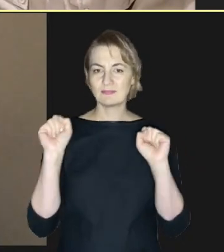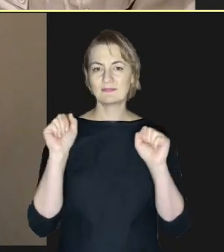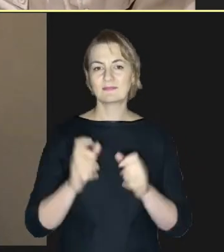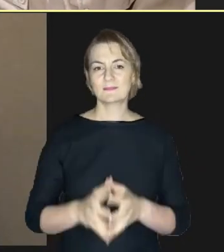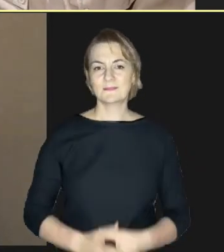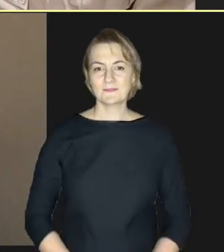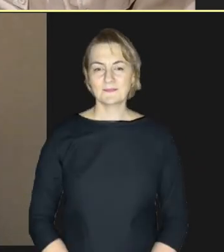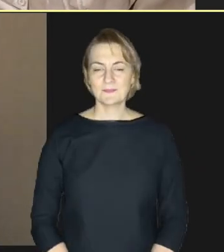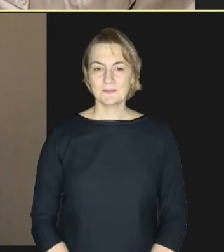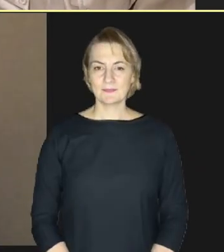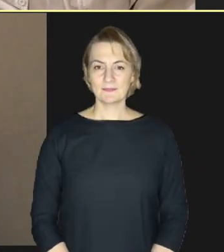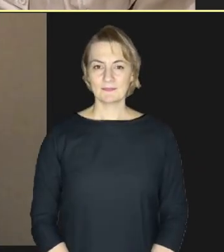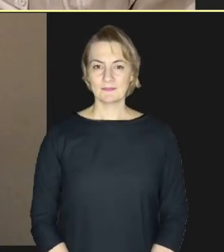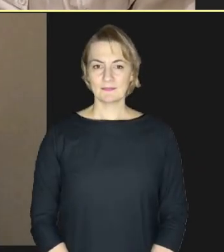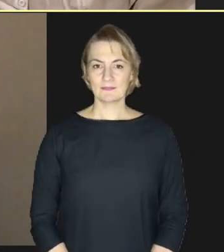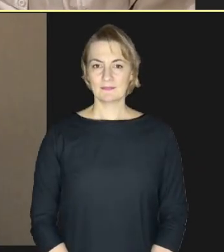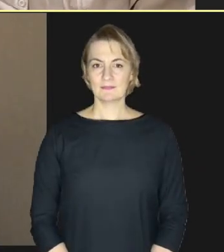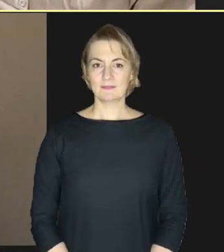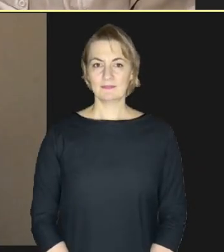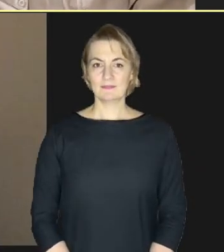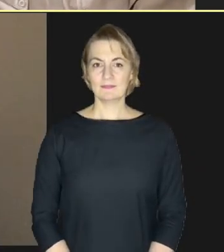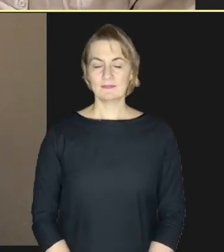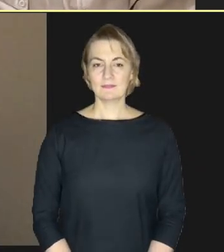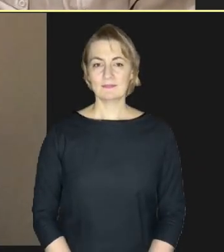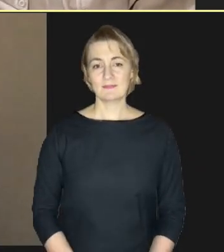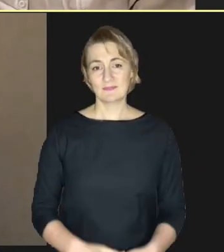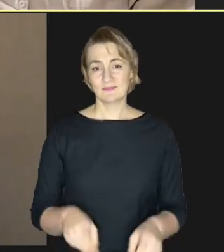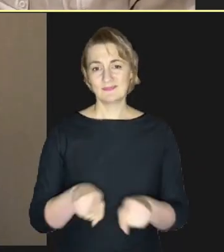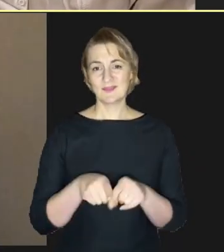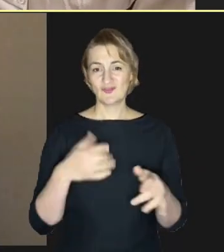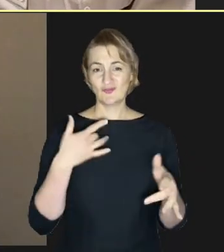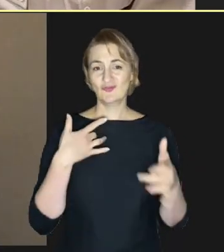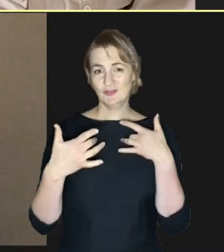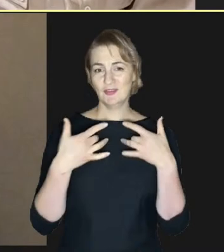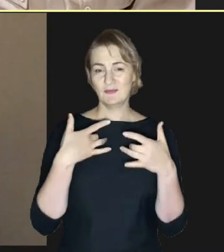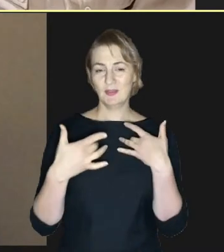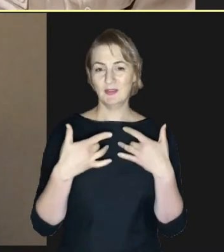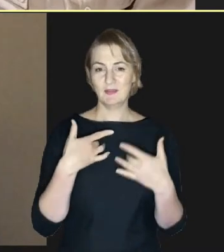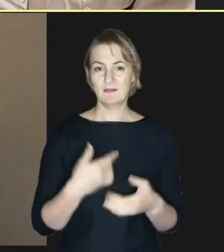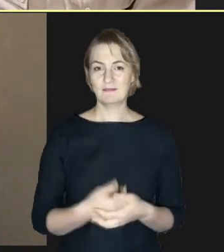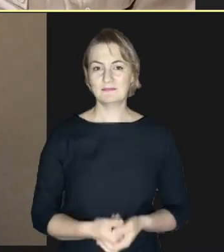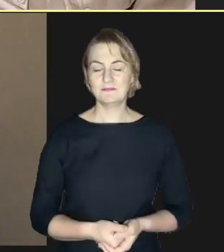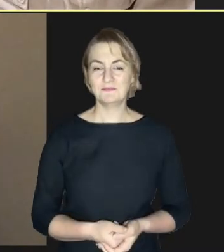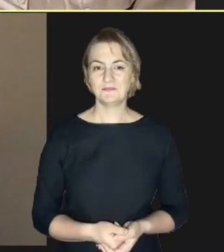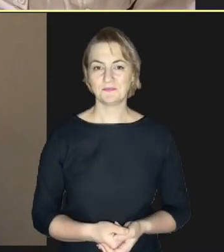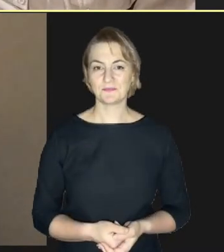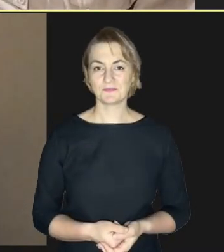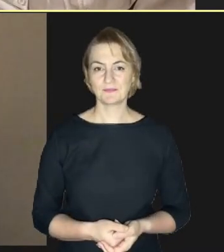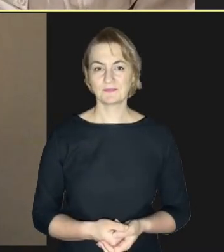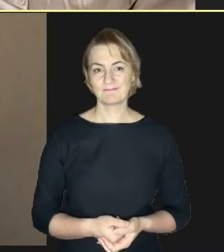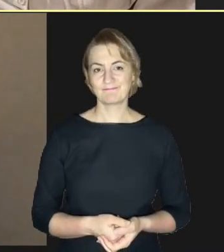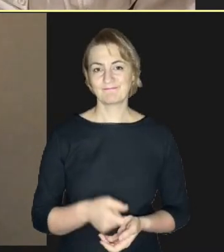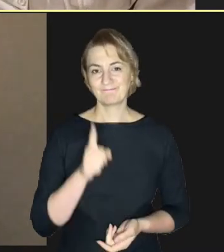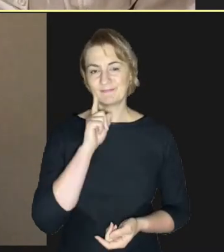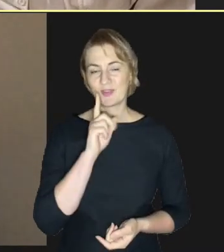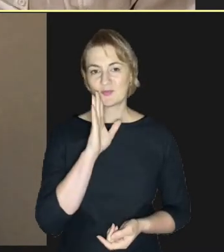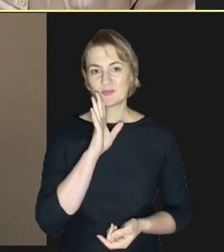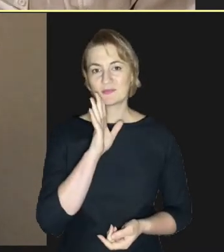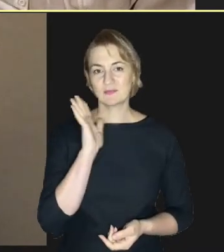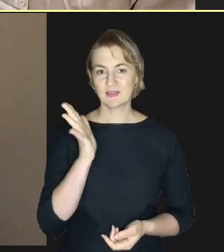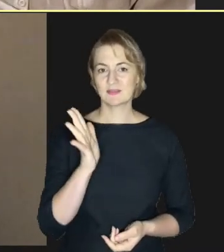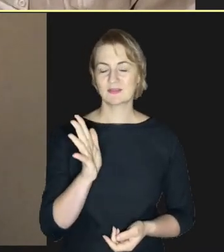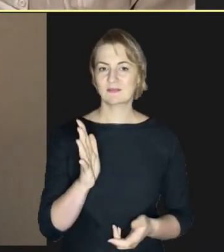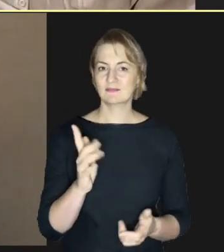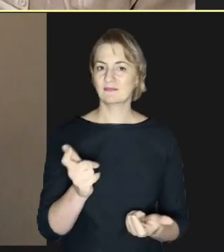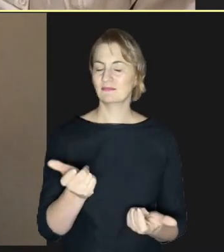czyli też krótko mówiąc cierpienia po prostu, które prawdopodobnie nas dopadnie i może będzie